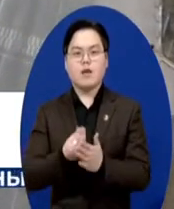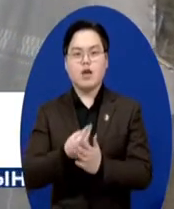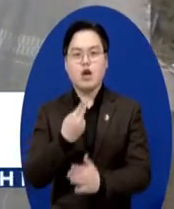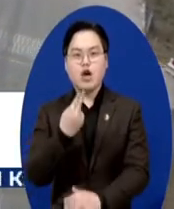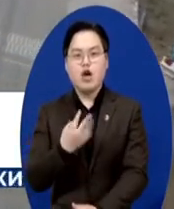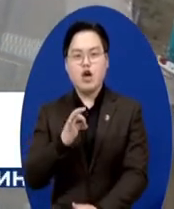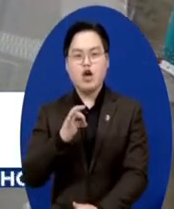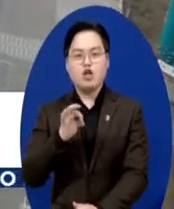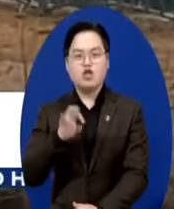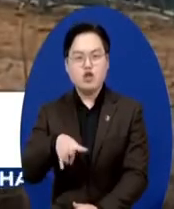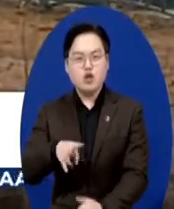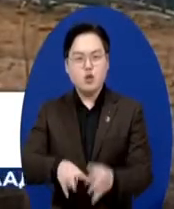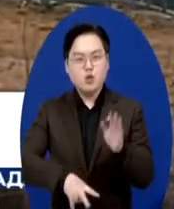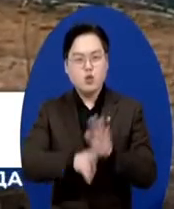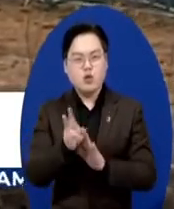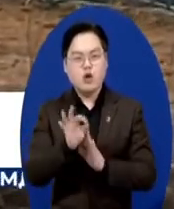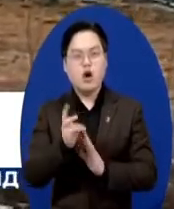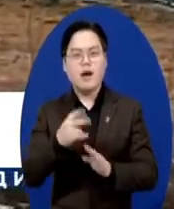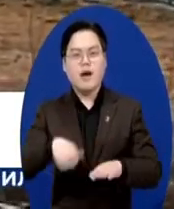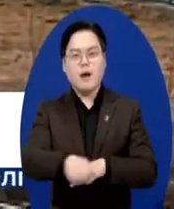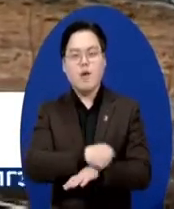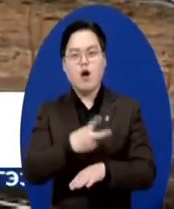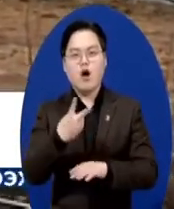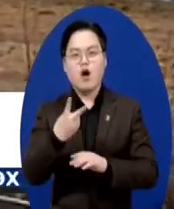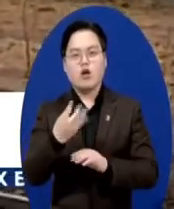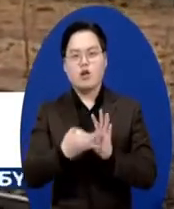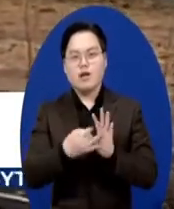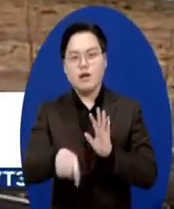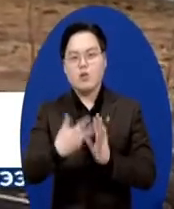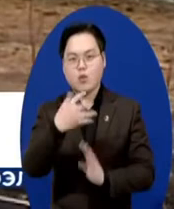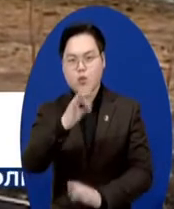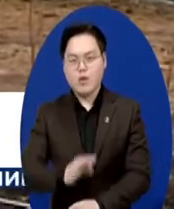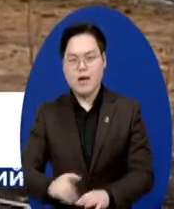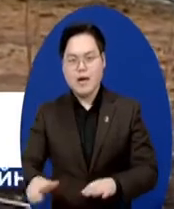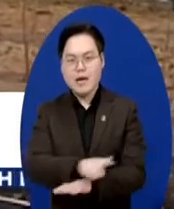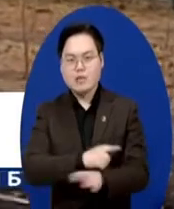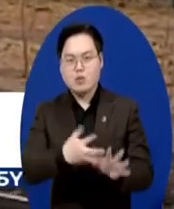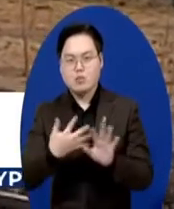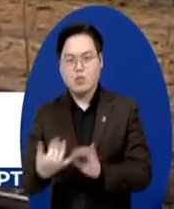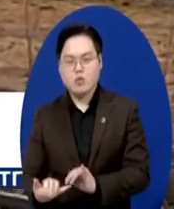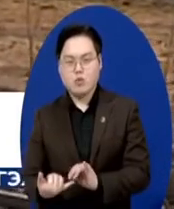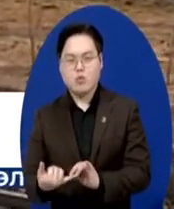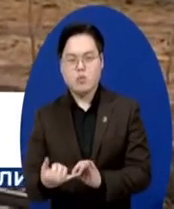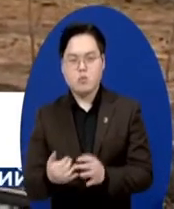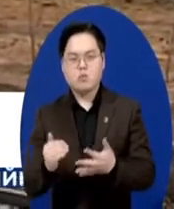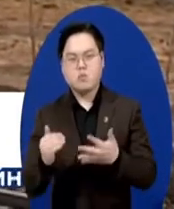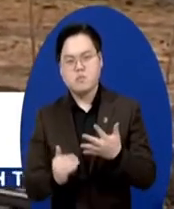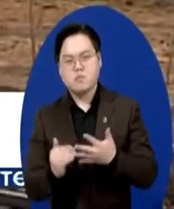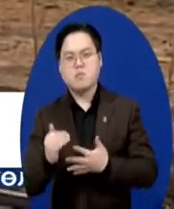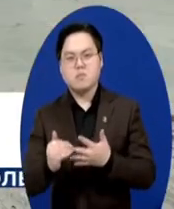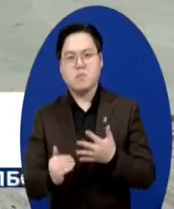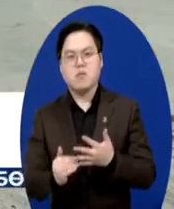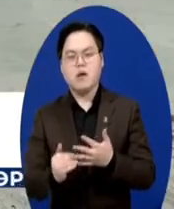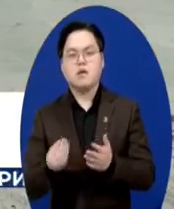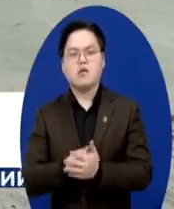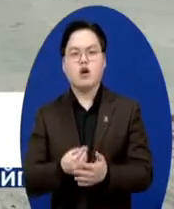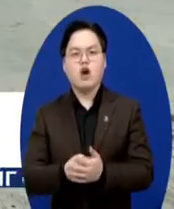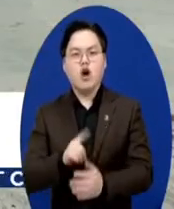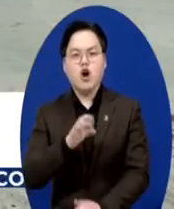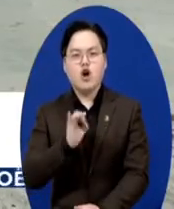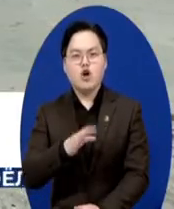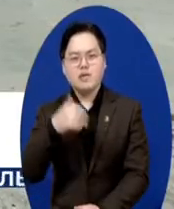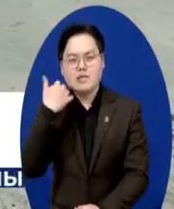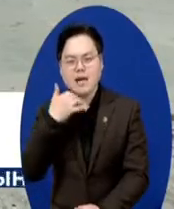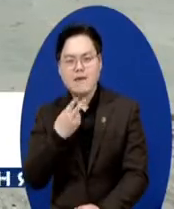Тухайлбал цөлжилтийн үнэлгээгээр Орхон аймгийн газар нутгийн 27.3% нь газрын доройтлолд дунд болоод сул өртсөн гэсэн судалгаа байна. Үүнээс шалтгаалan